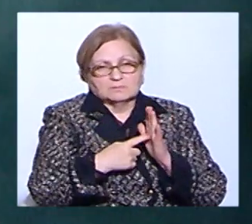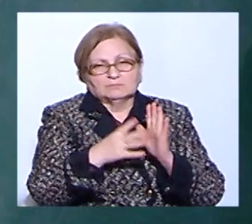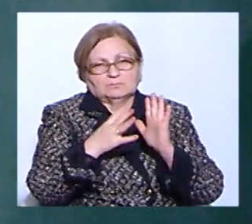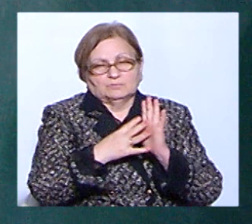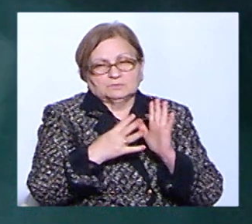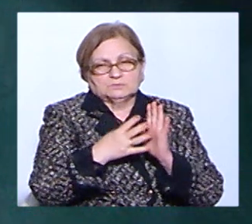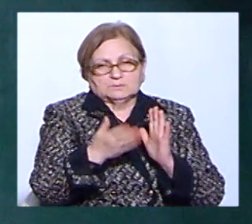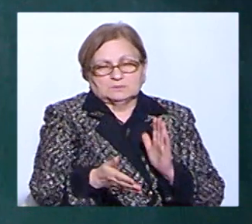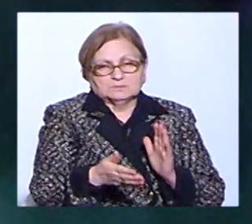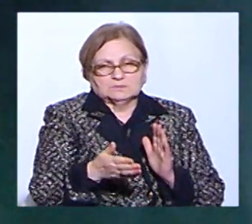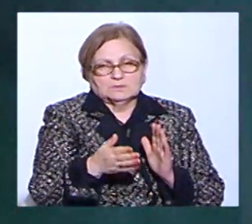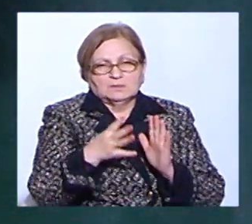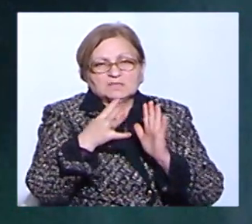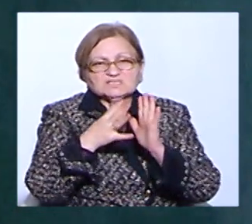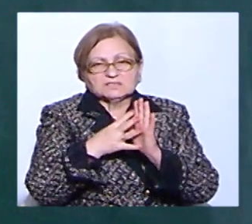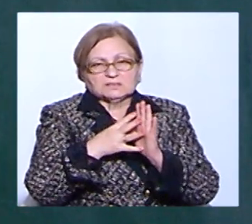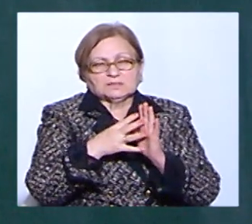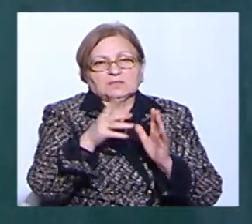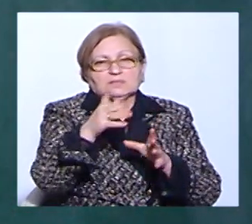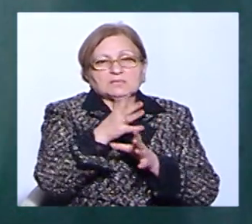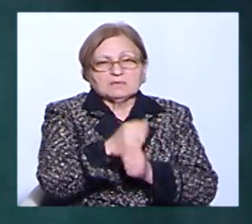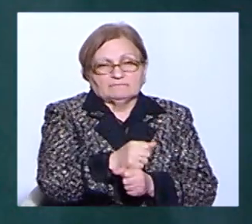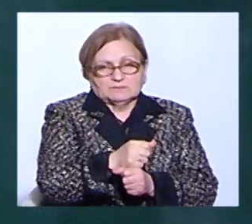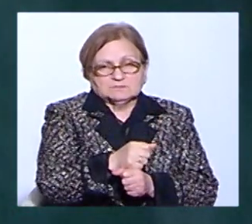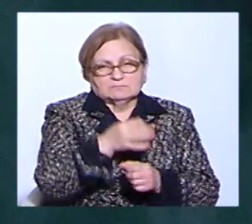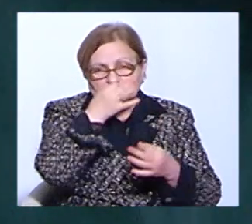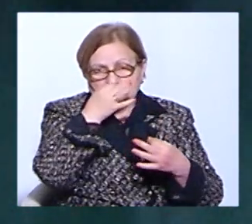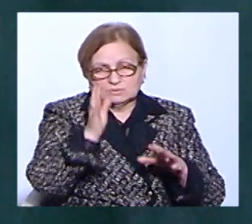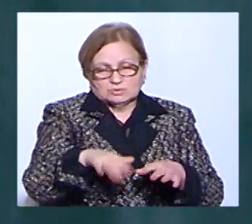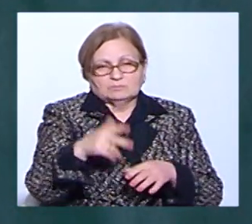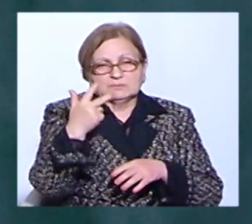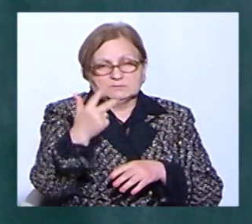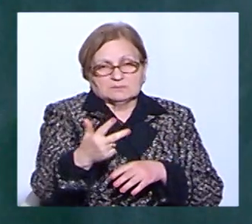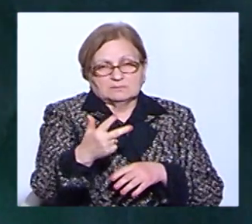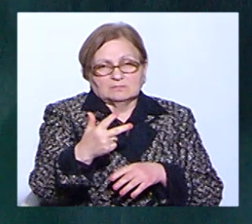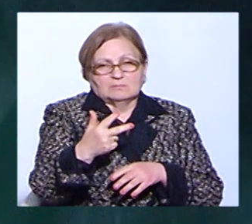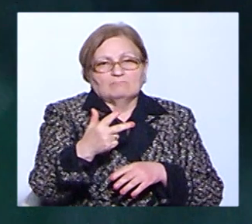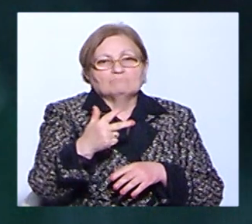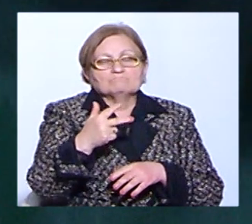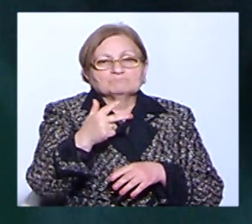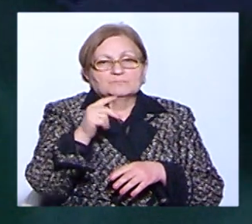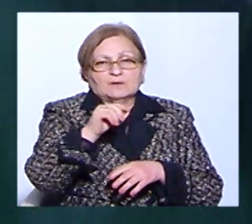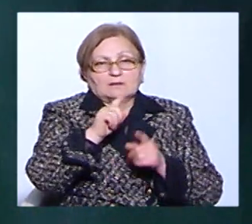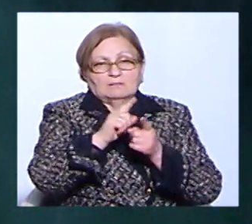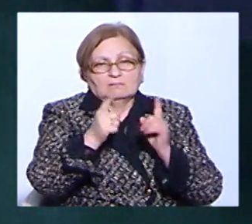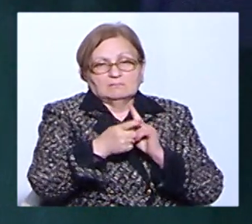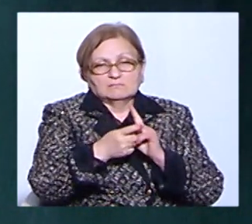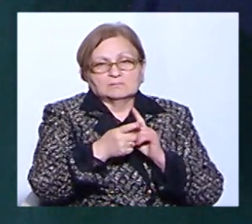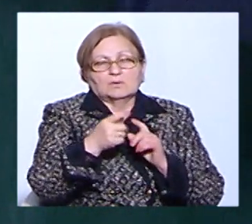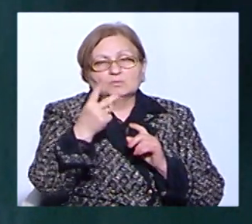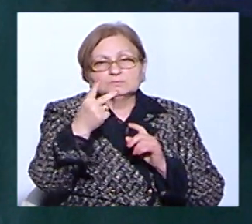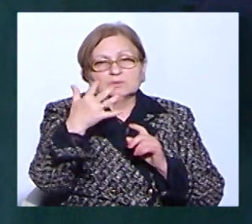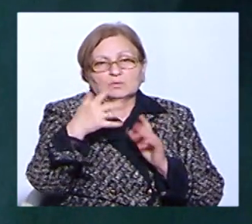9-ზე. 9-იანი და 3-იანი იკვეცება, რჩება 3-იანი მრიცხველში და შესაბამისად 25-ჯერ